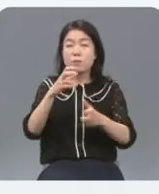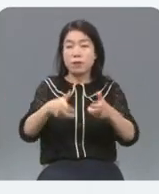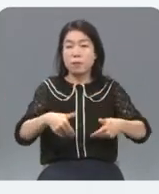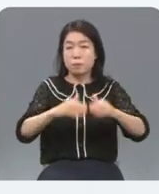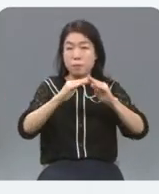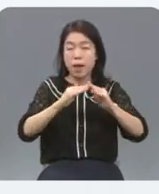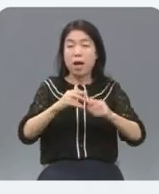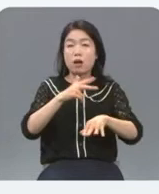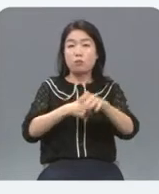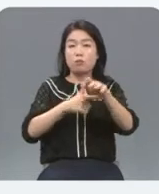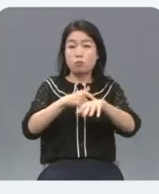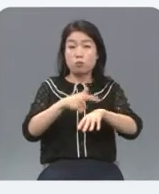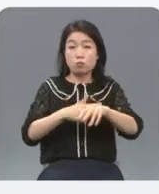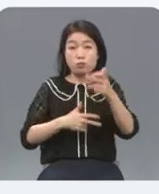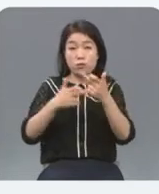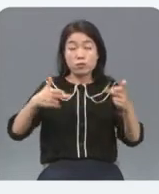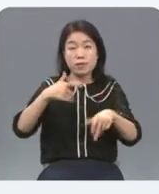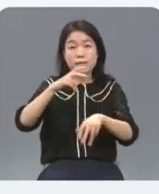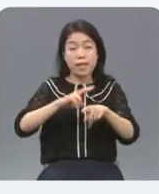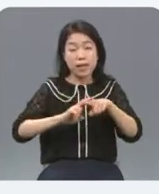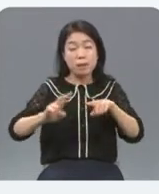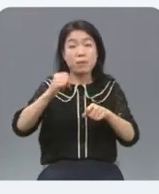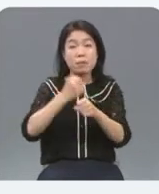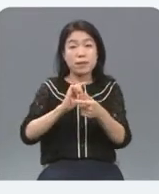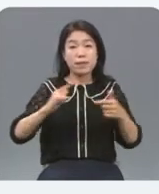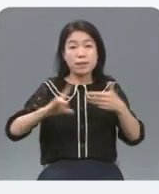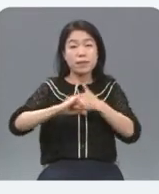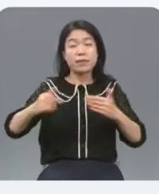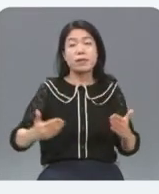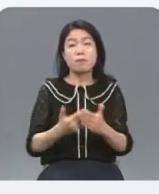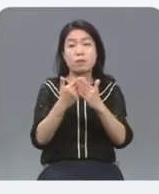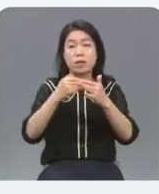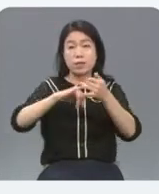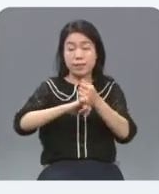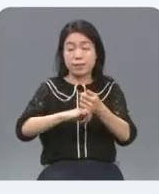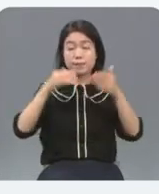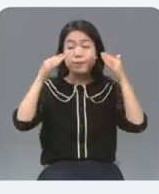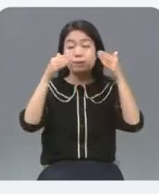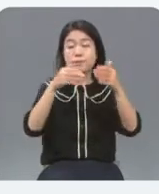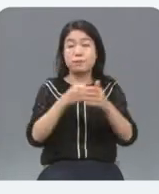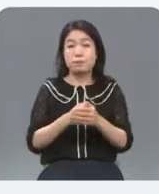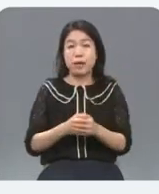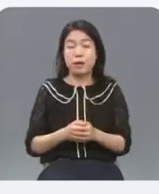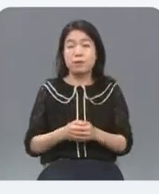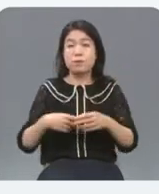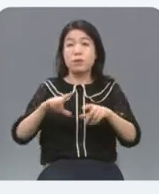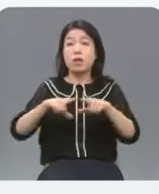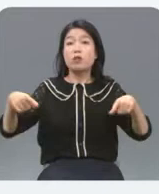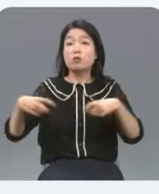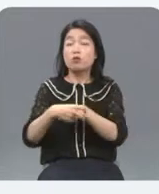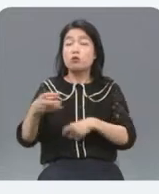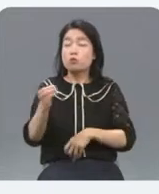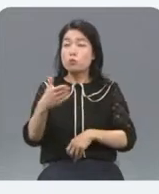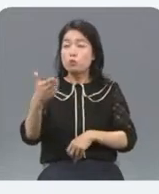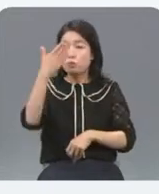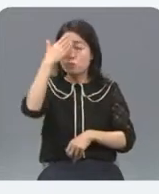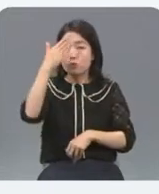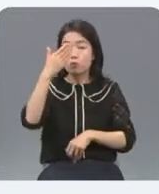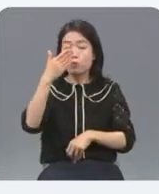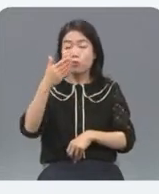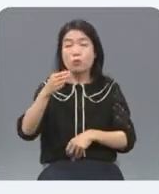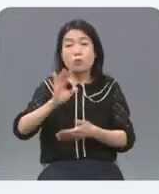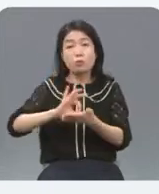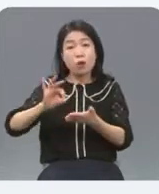무등산 케이블카 설치 등 지역발전 공약의 중점을 뒀습니다 대중교통 무상 이용을 1번 공약으로